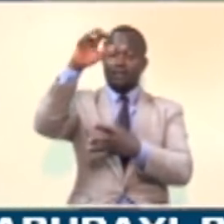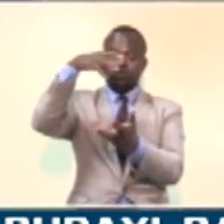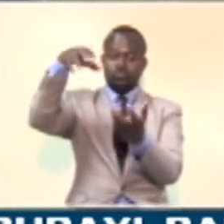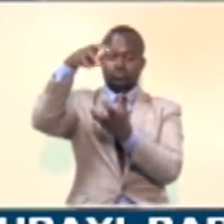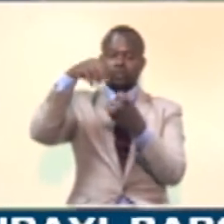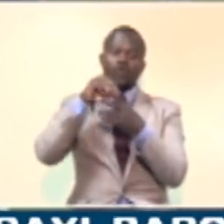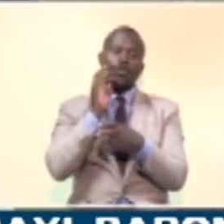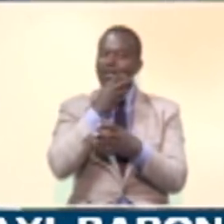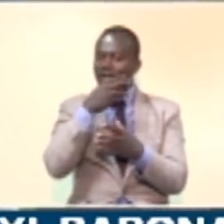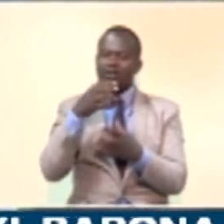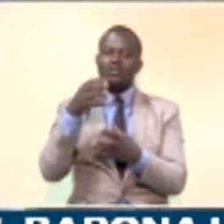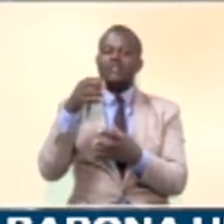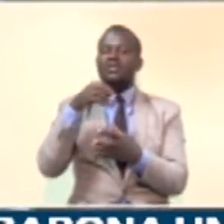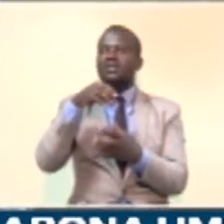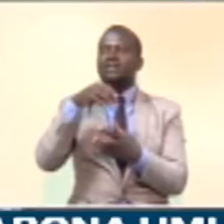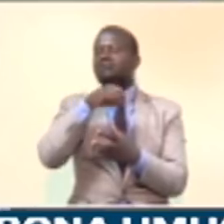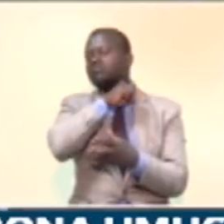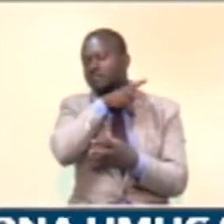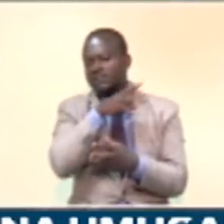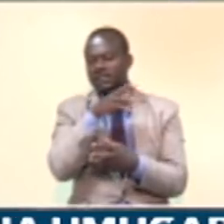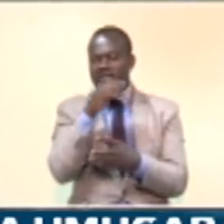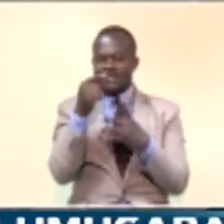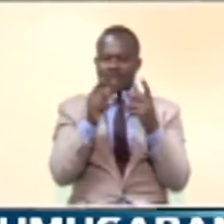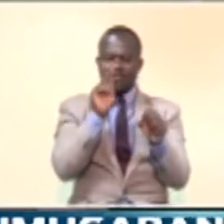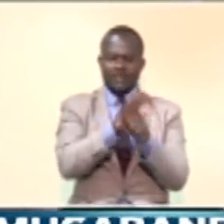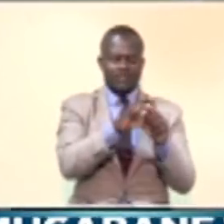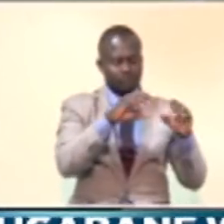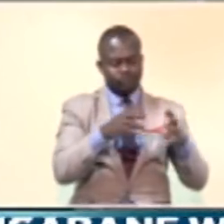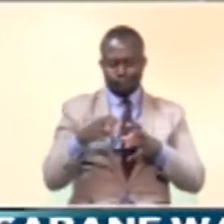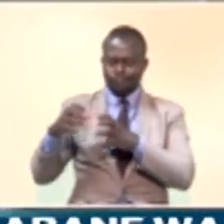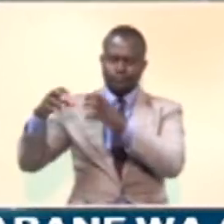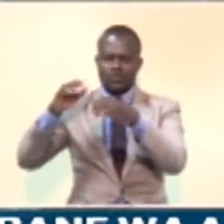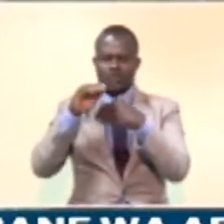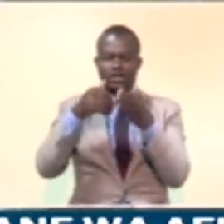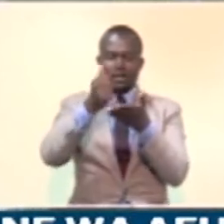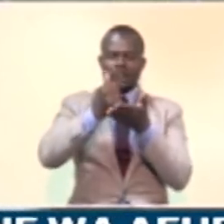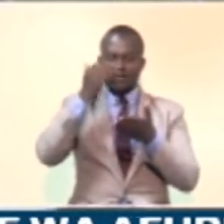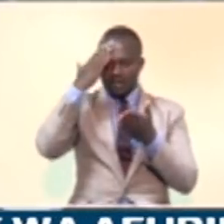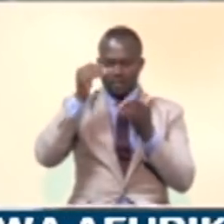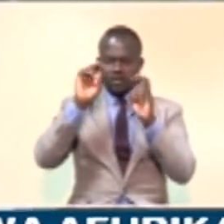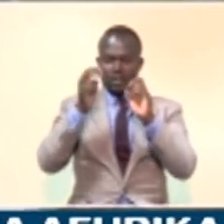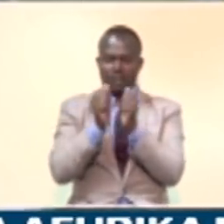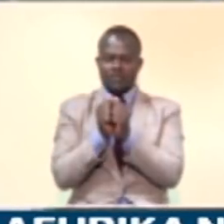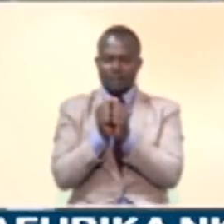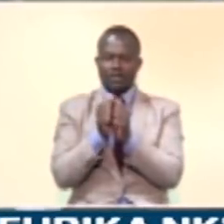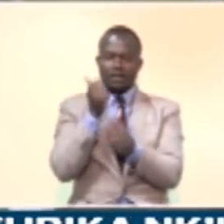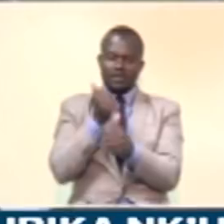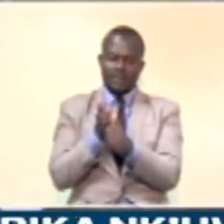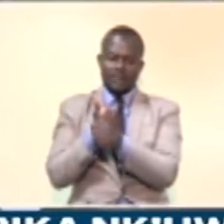water pollution n'ibindi ni multidisciplinary team idufasha kugira ngo buri